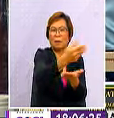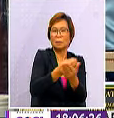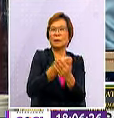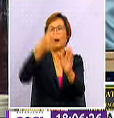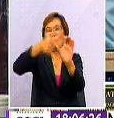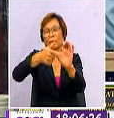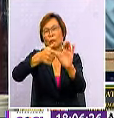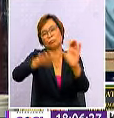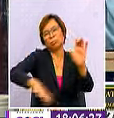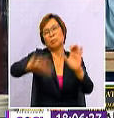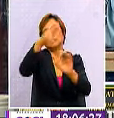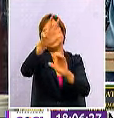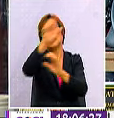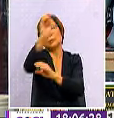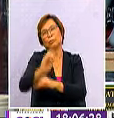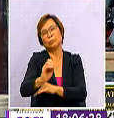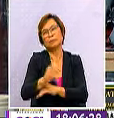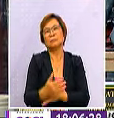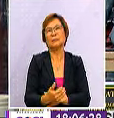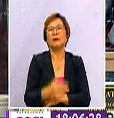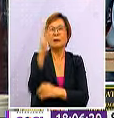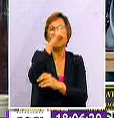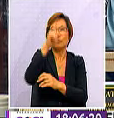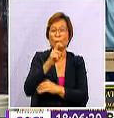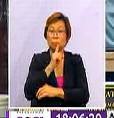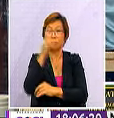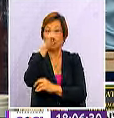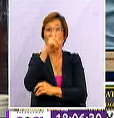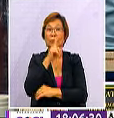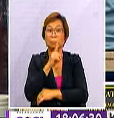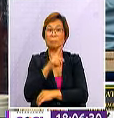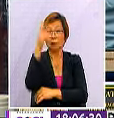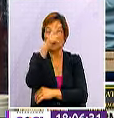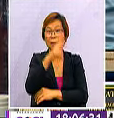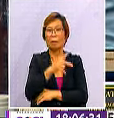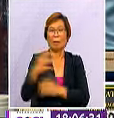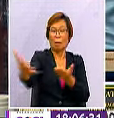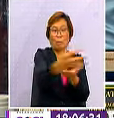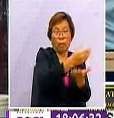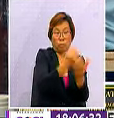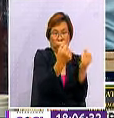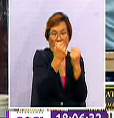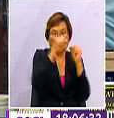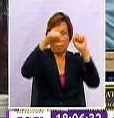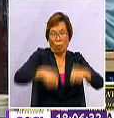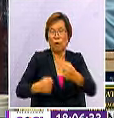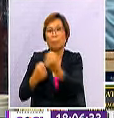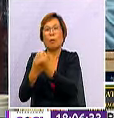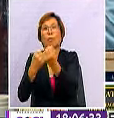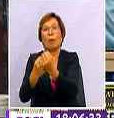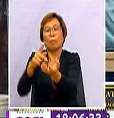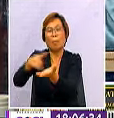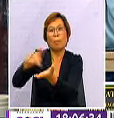berkaitan petroleum sekitar 3%. Kerajaan perlu memastikan sumber hasil adalah mampan dan mampu